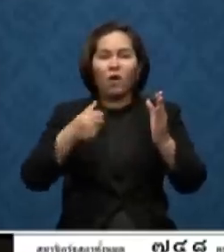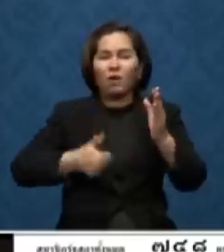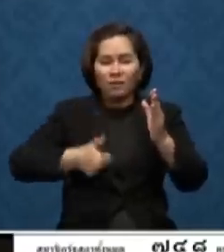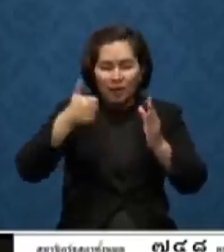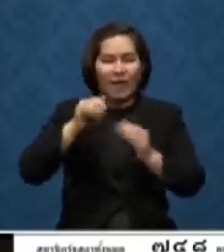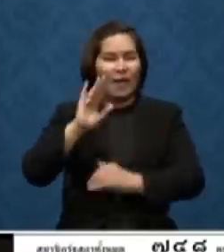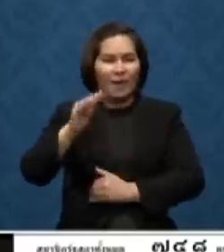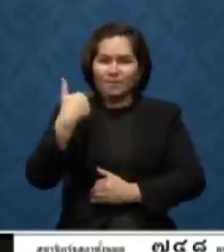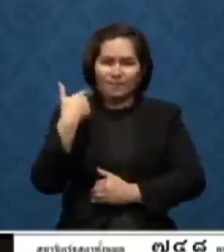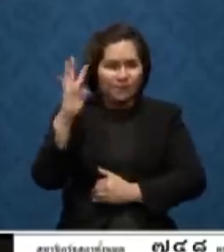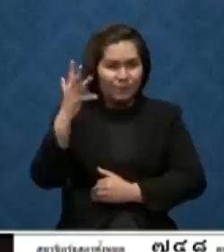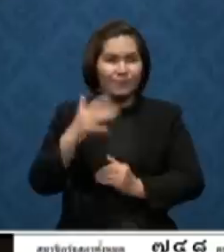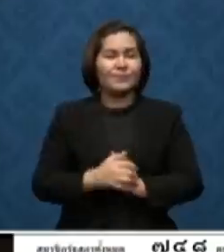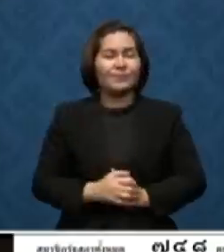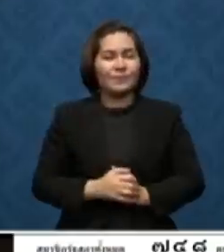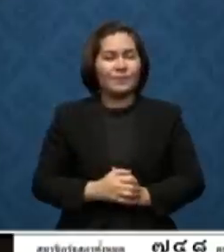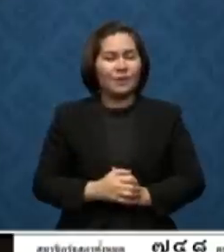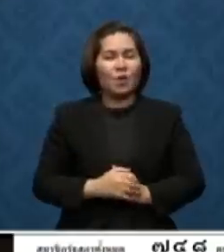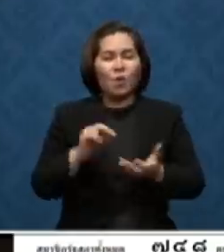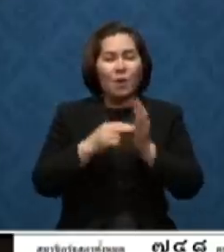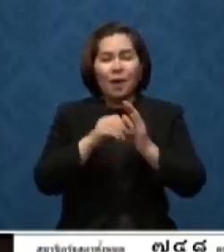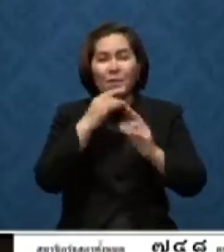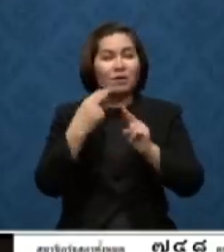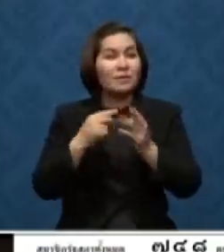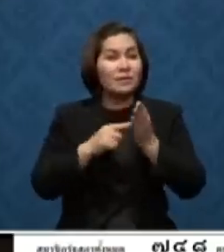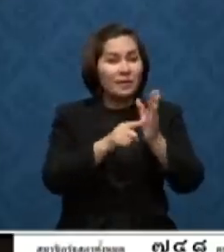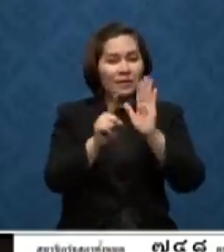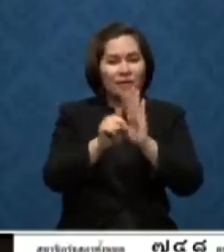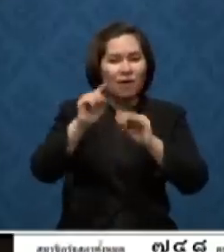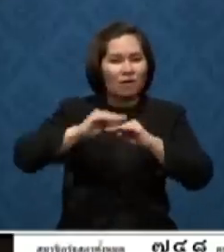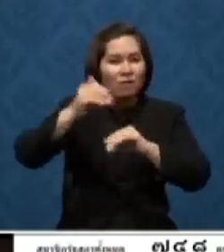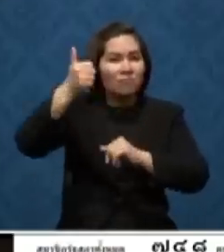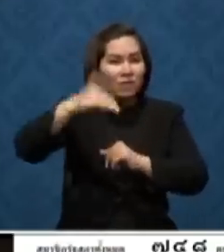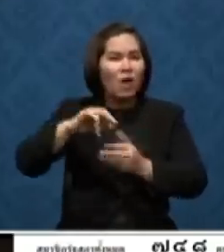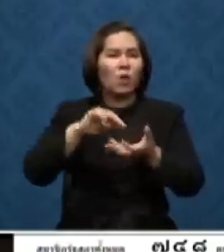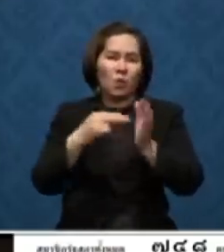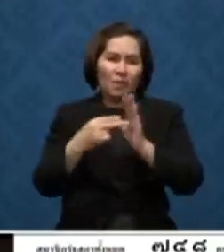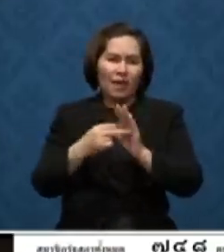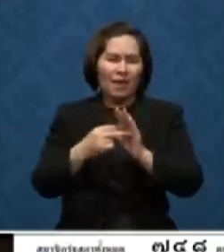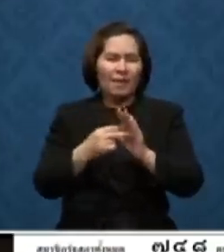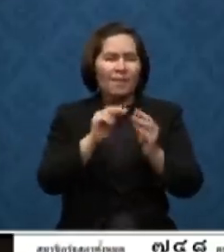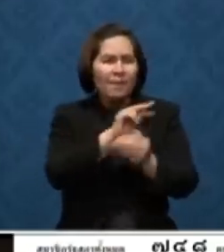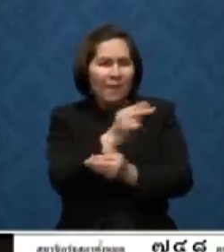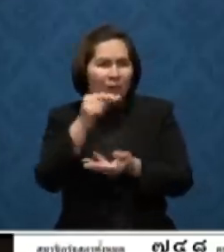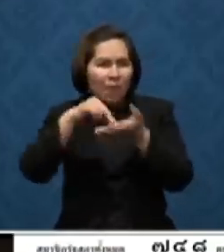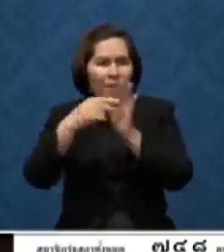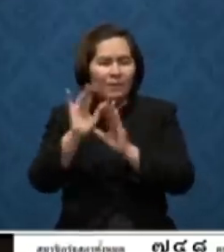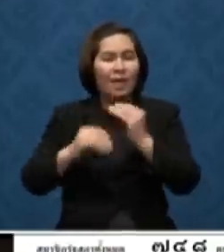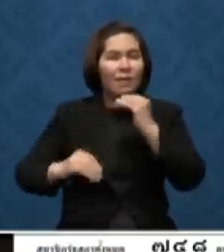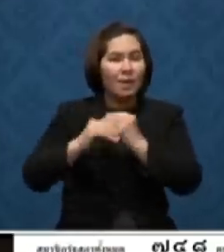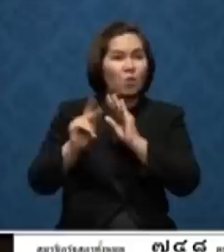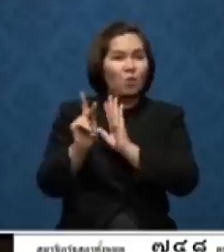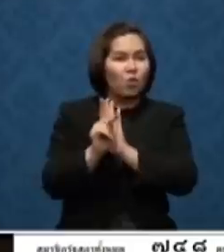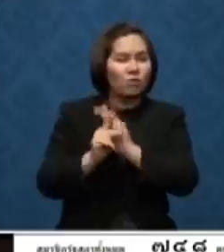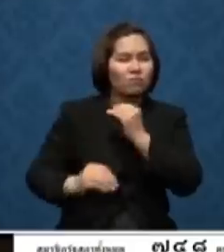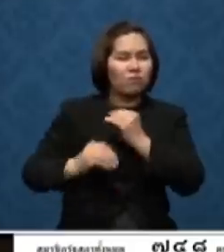ตีความว่าเสนอชื่อมากกว่า1ครั้งไม่ได้ไม่ใช่เป็นการตีความแต่เป็นการเพิ่มบทบัญญัติในรัฐธรรมนูญซึ่งรัฐสภาทำเช่น